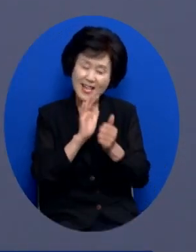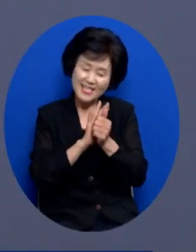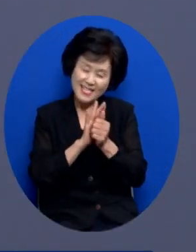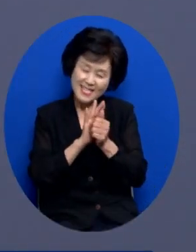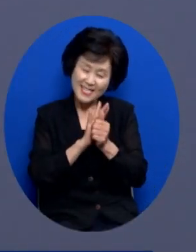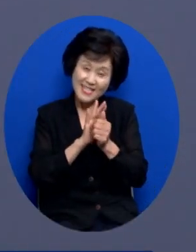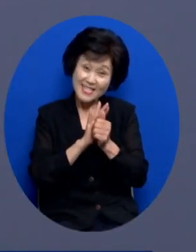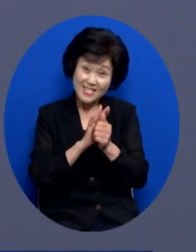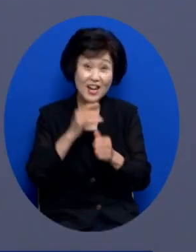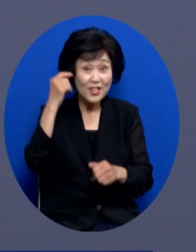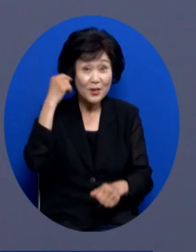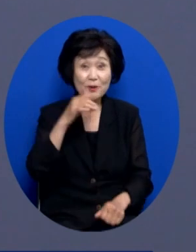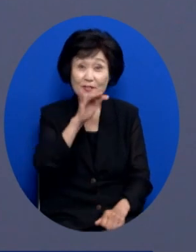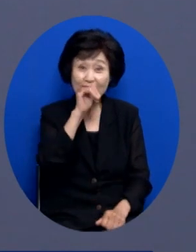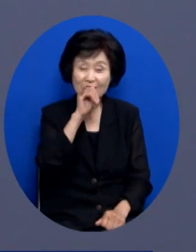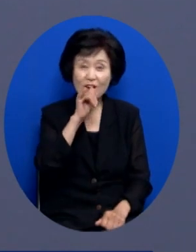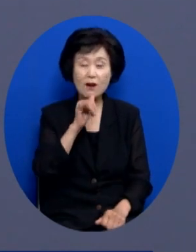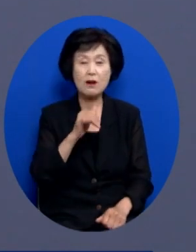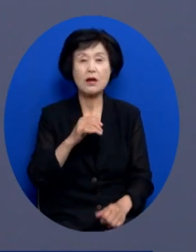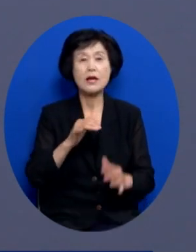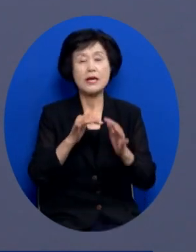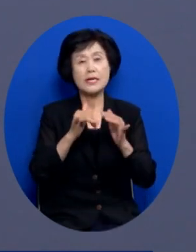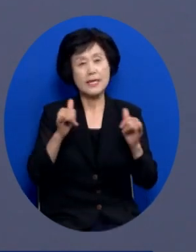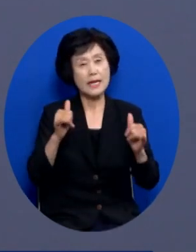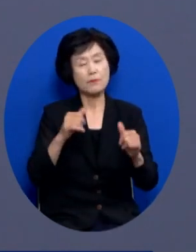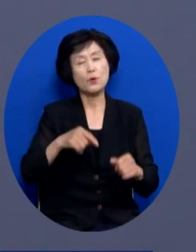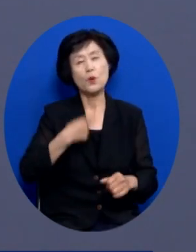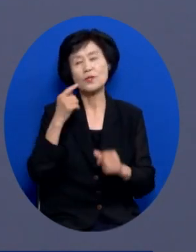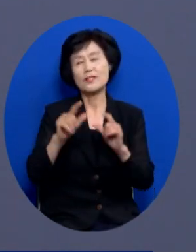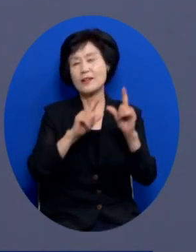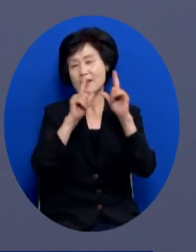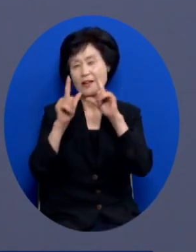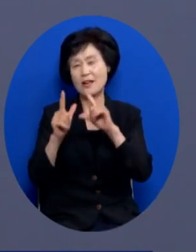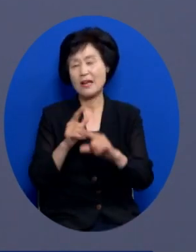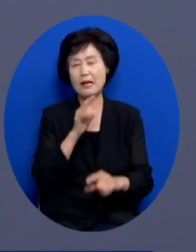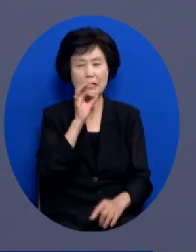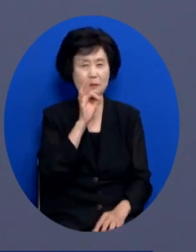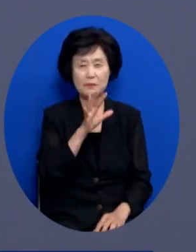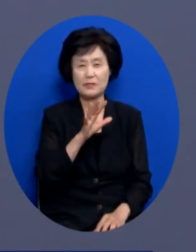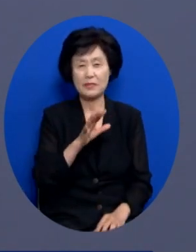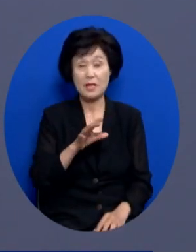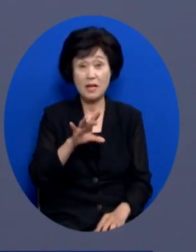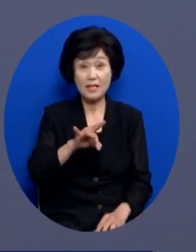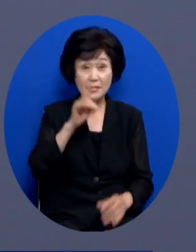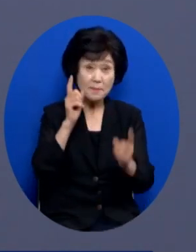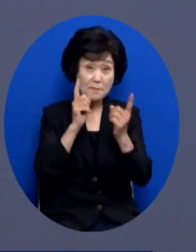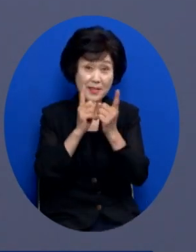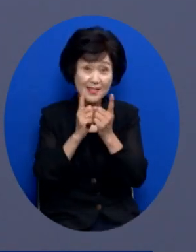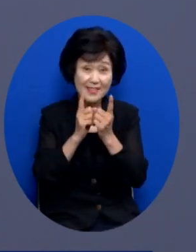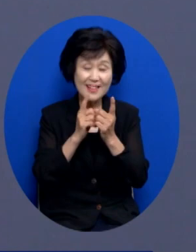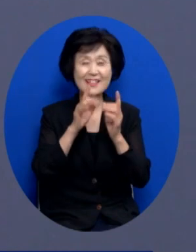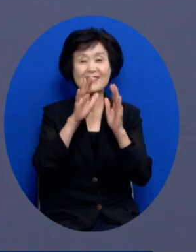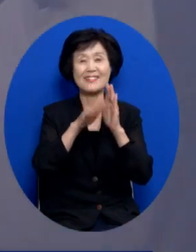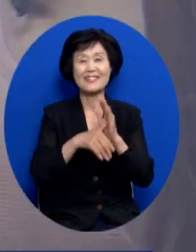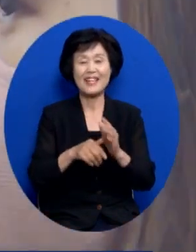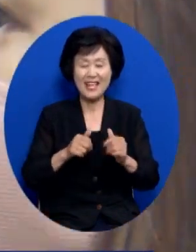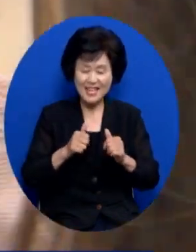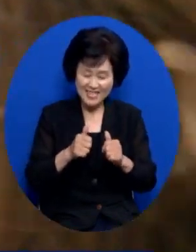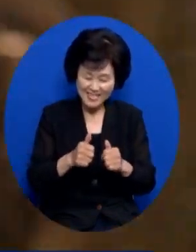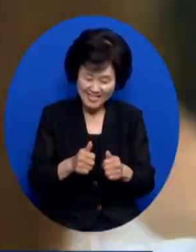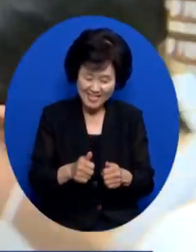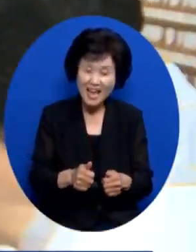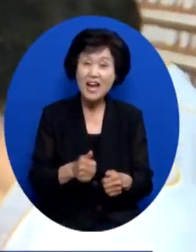보이고. 인간은 사회적 동물이기 때문에 혼자 살 수가 없잖아요. 첫 만남, 만날 때 인사가